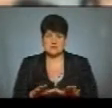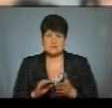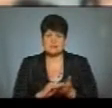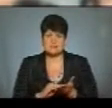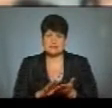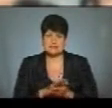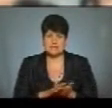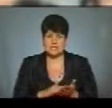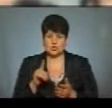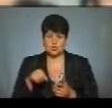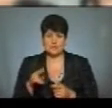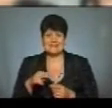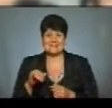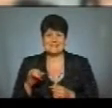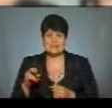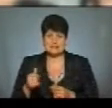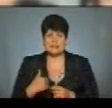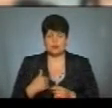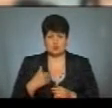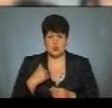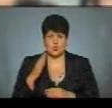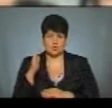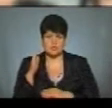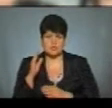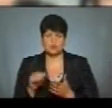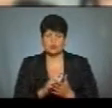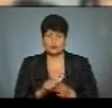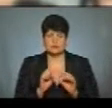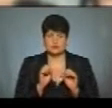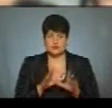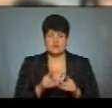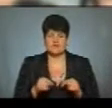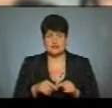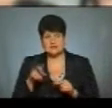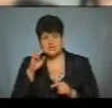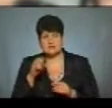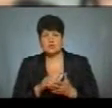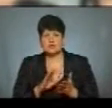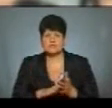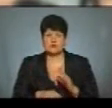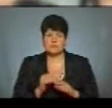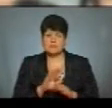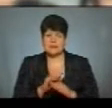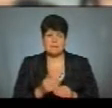місці, написати заяву з номером дільниці, де хочете голосувати. Документи подавайте до відділу Державного реєстру виборців не